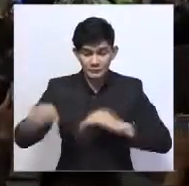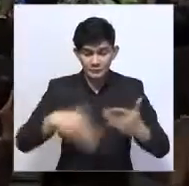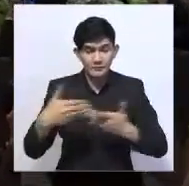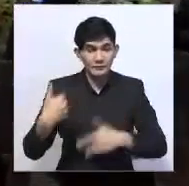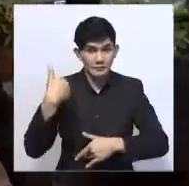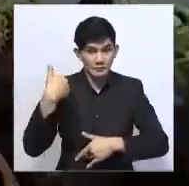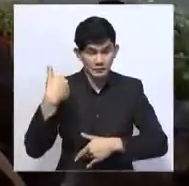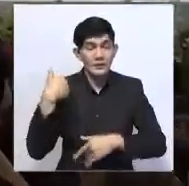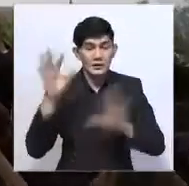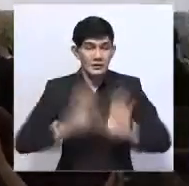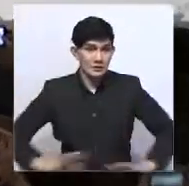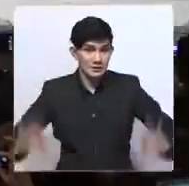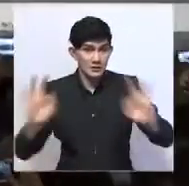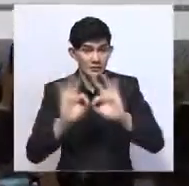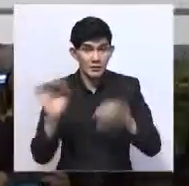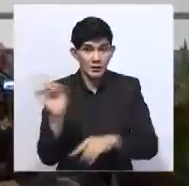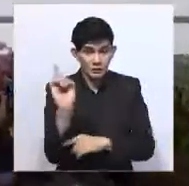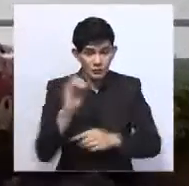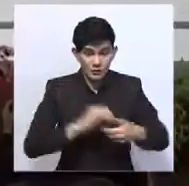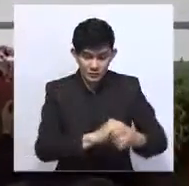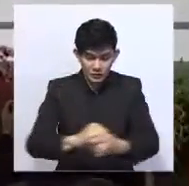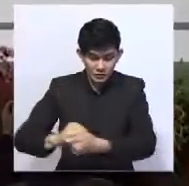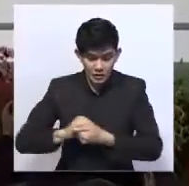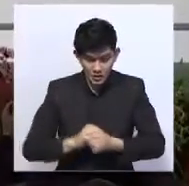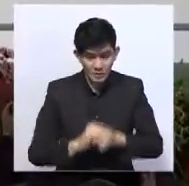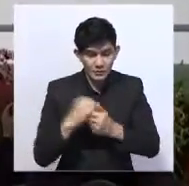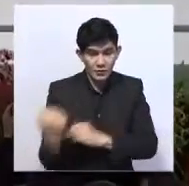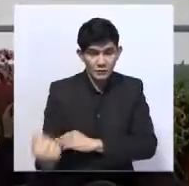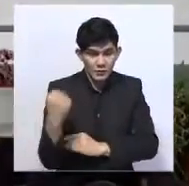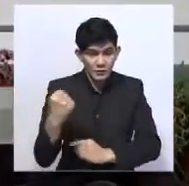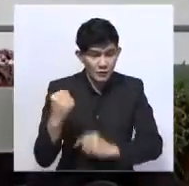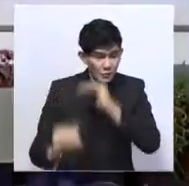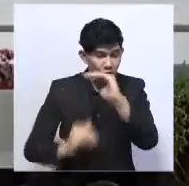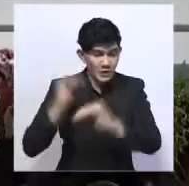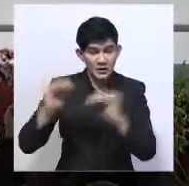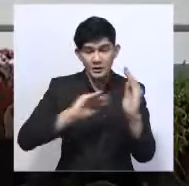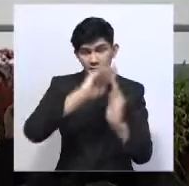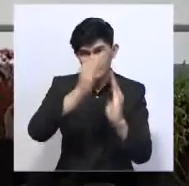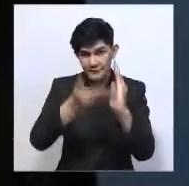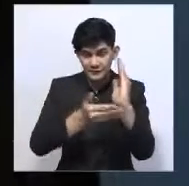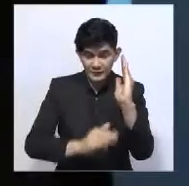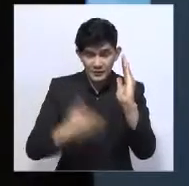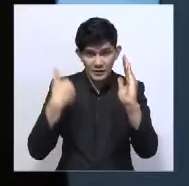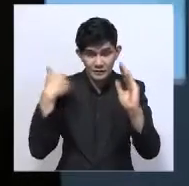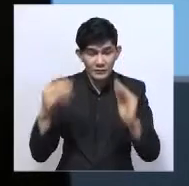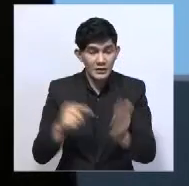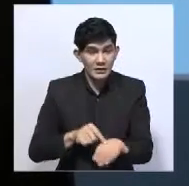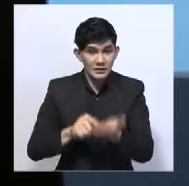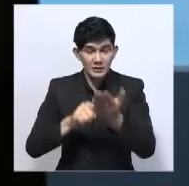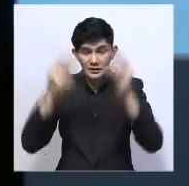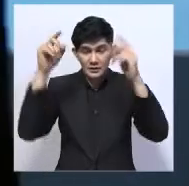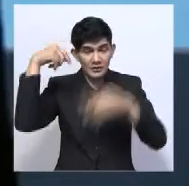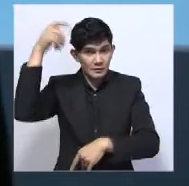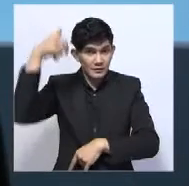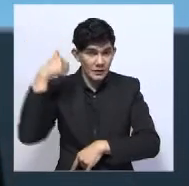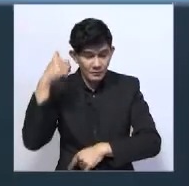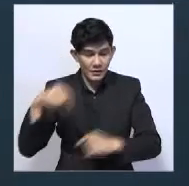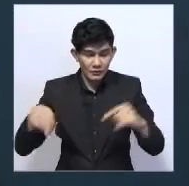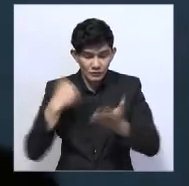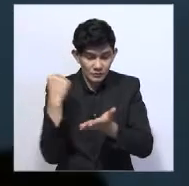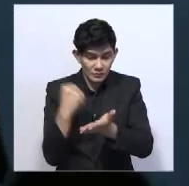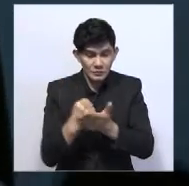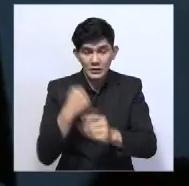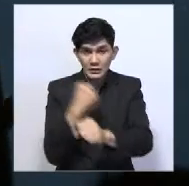านโดยเฉพาะการสร้างเสถียรภาพและความมั่นคงในการพัฒนาพื้นที่ชายแดนพร้อมเสนอให้เมียนมาเร่งกระบวนการลง